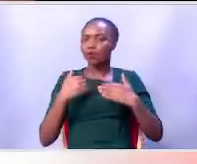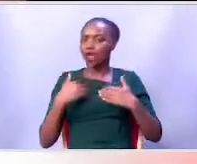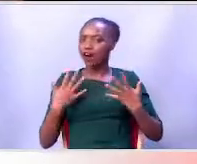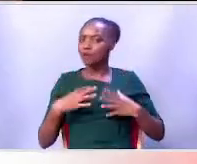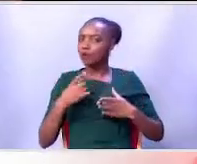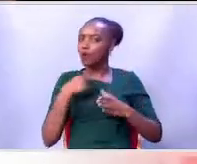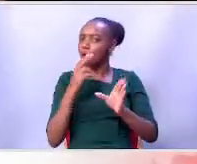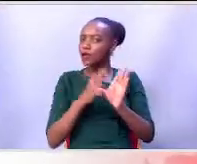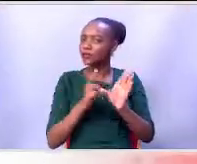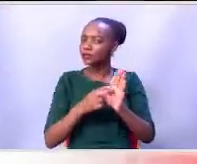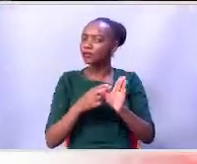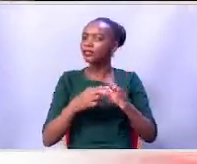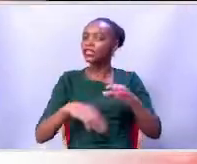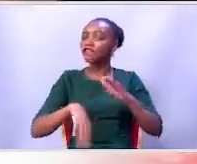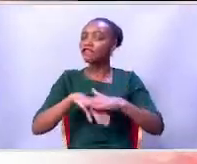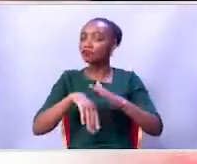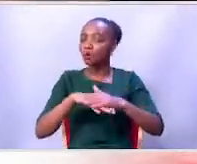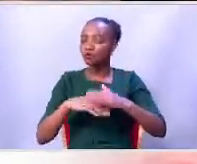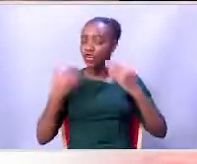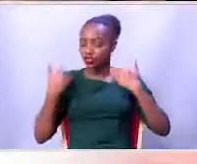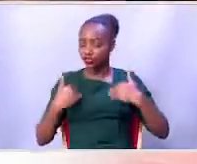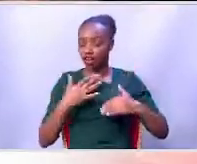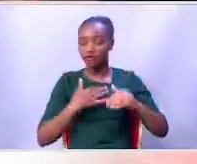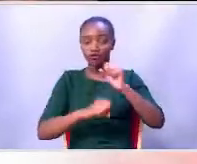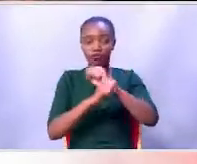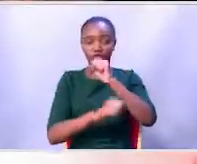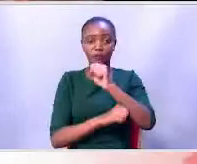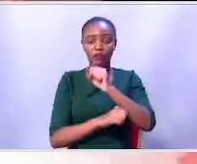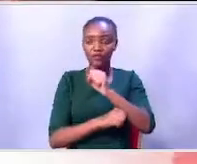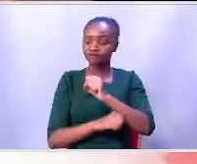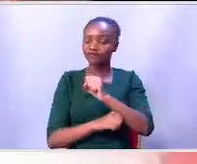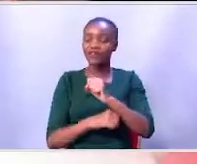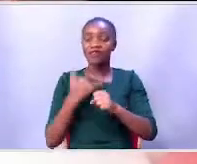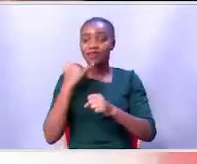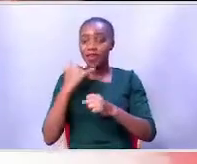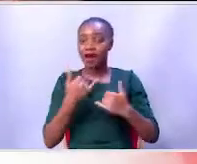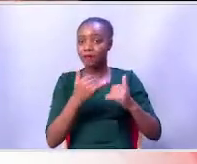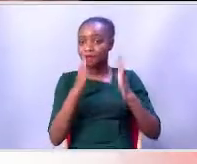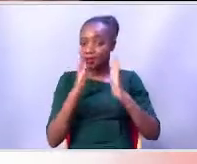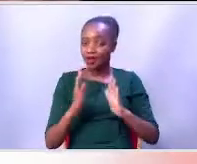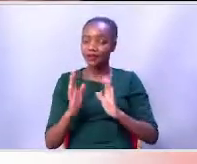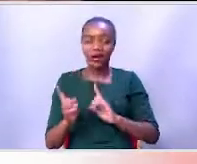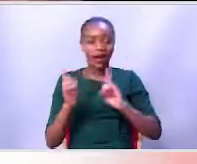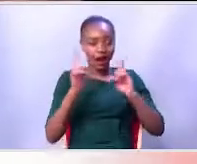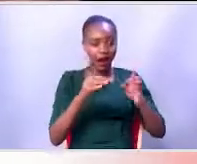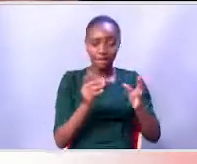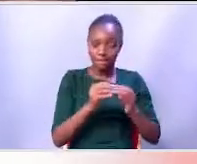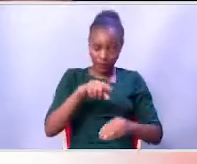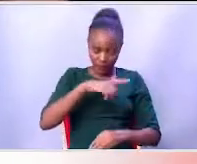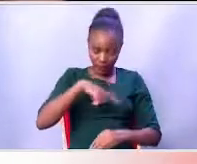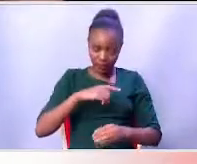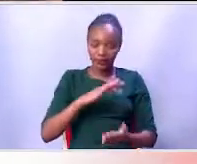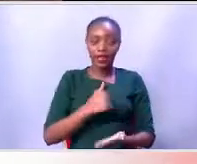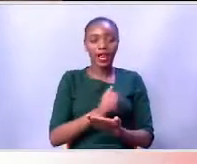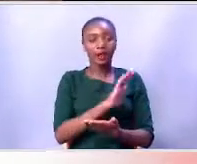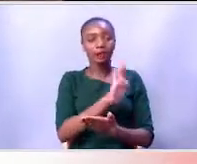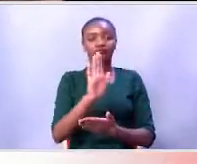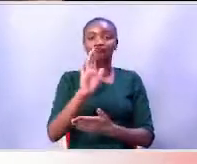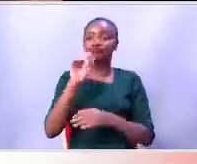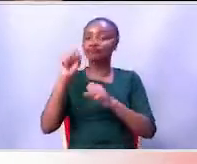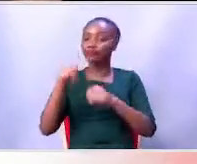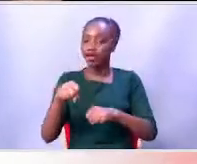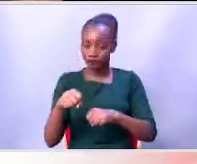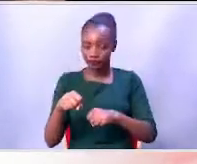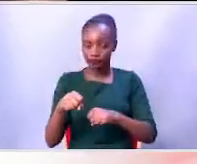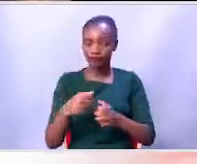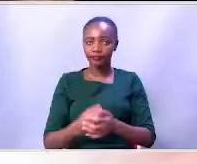hapa siku ya leo pia kuacha hizi talents na vijana ambao mko na talanta muzikalie, kujeni mtupate sisi ambao tunaweza wasaidia. Tuhakikishe kwamba tunashikana